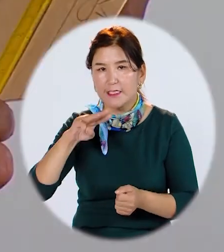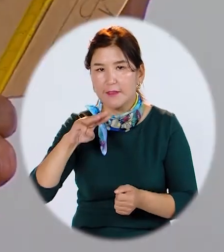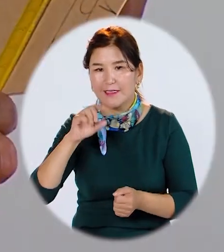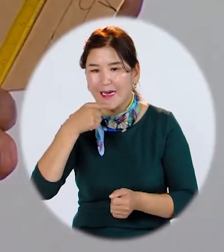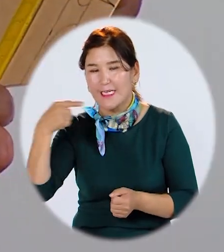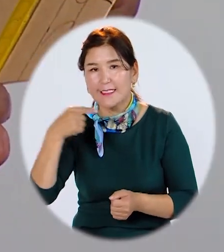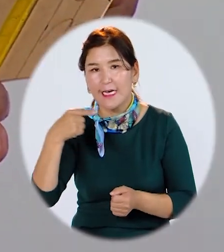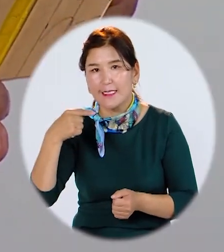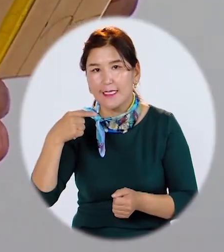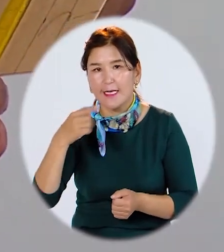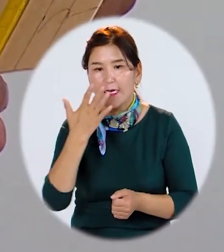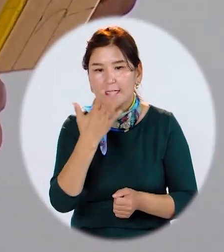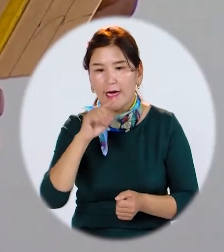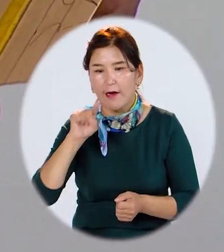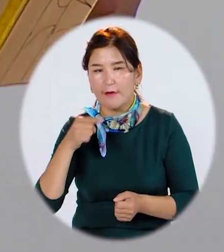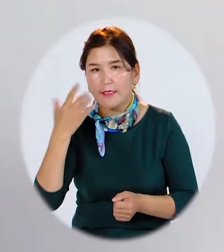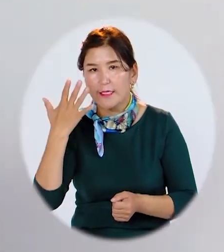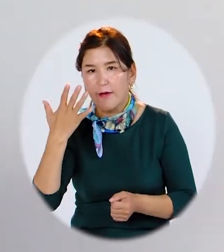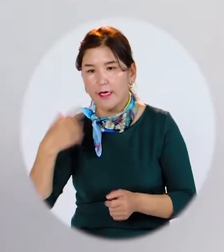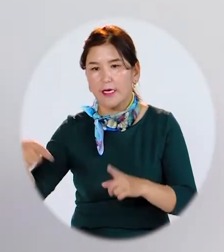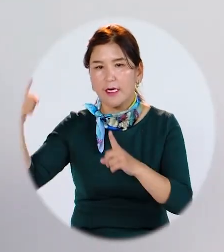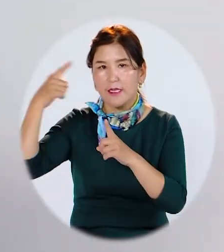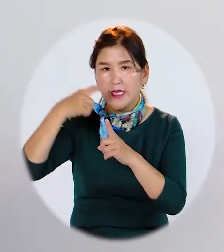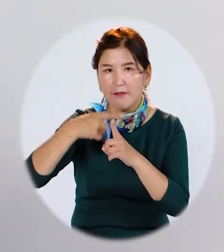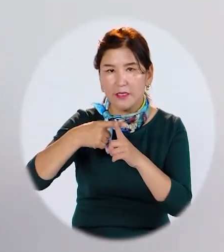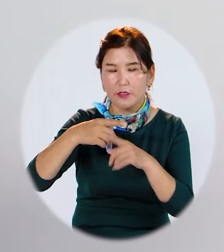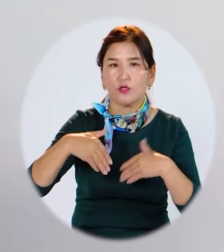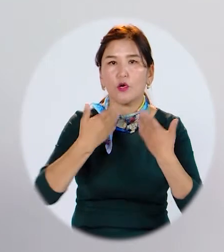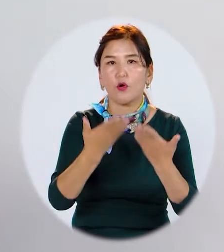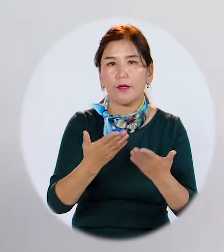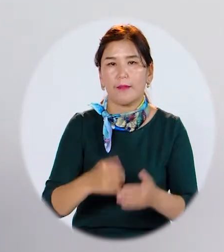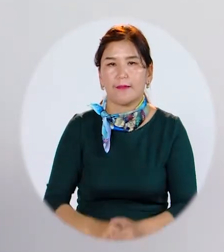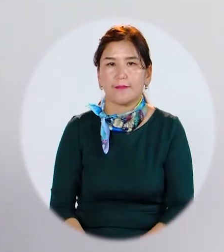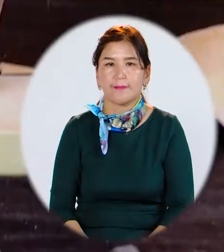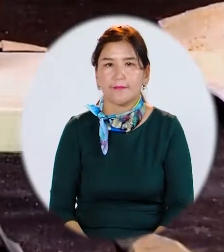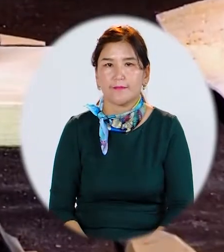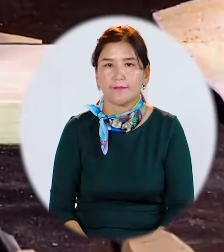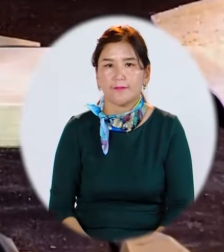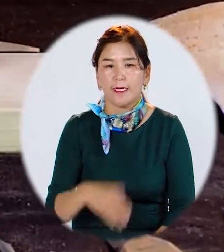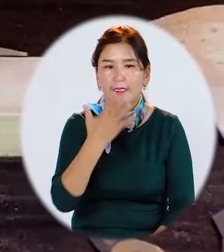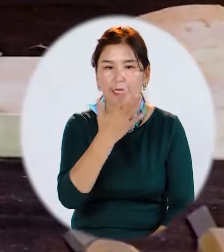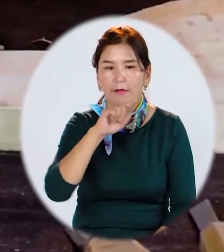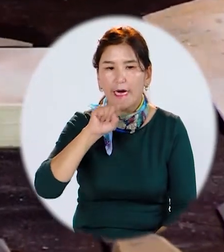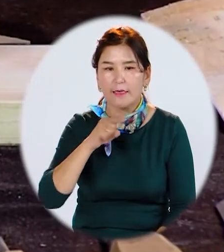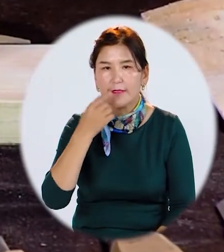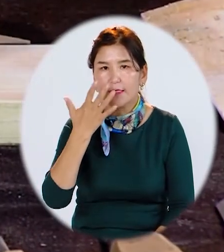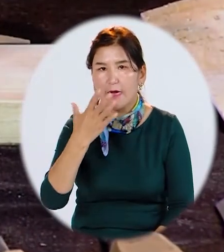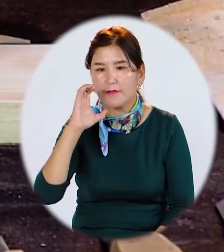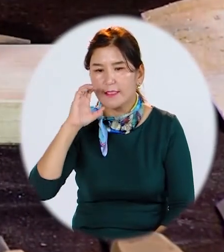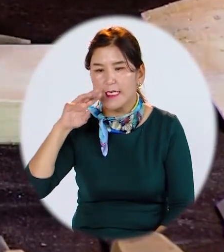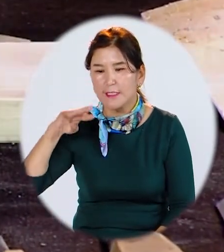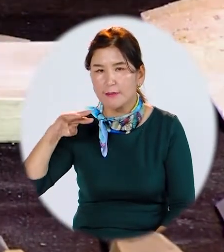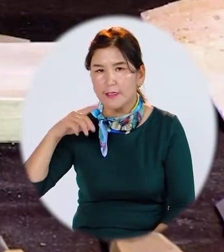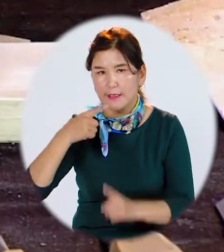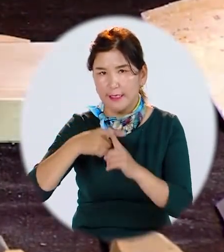хасаад 5.5 см-ийг энэ дээр тавьж өгнө. За 5.5 см-ийг энэ